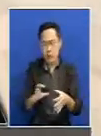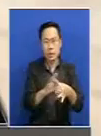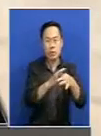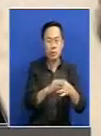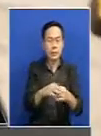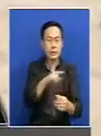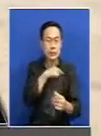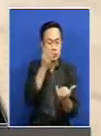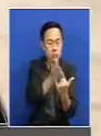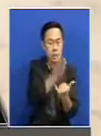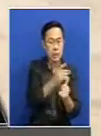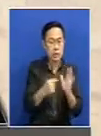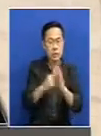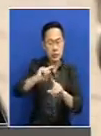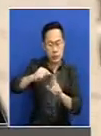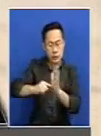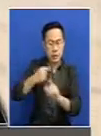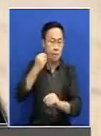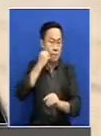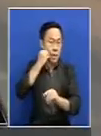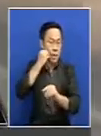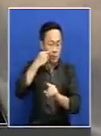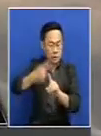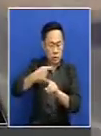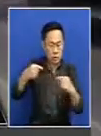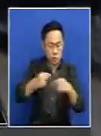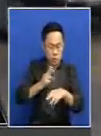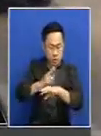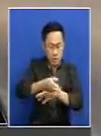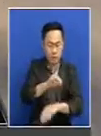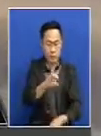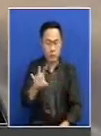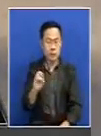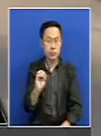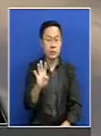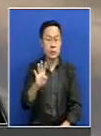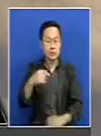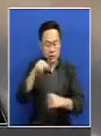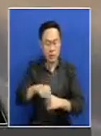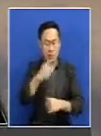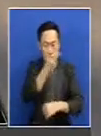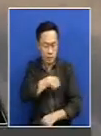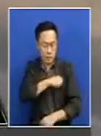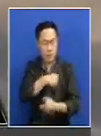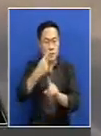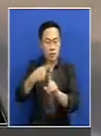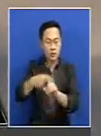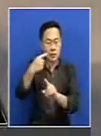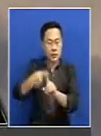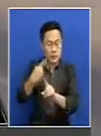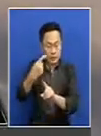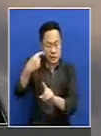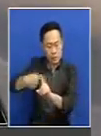งกับคดีเริ่มจากบ้านเช่าภายในซอยรามคำแหง174ที่นายอาตูมาเปิดเช่าไว้ในช่วงสิ้นเดือนมกรา